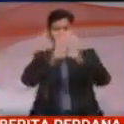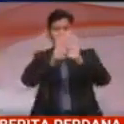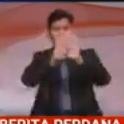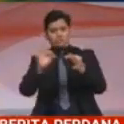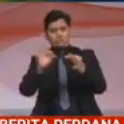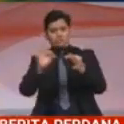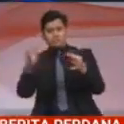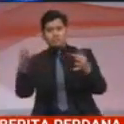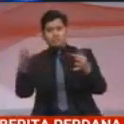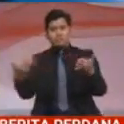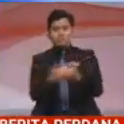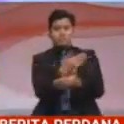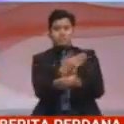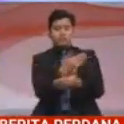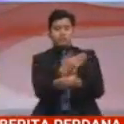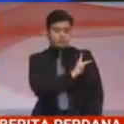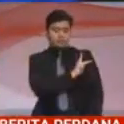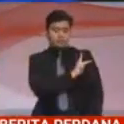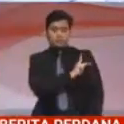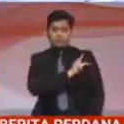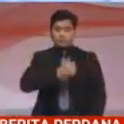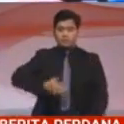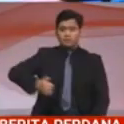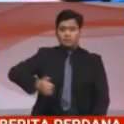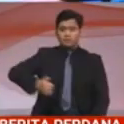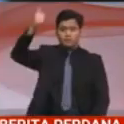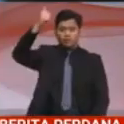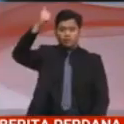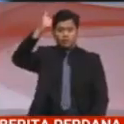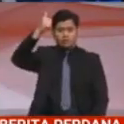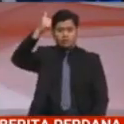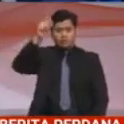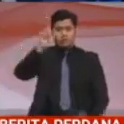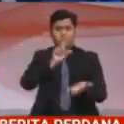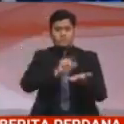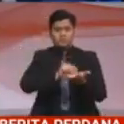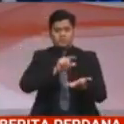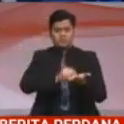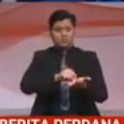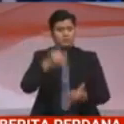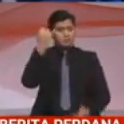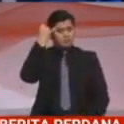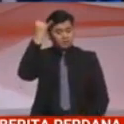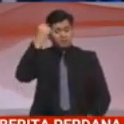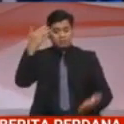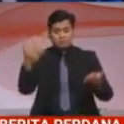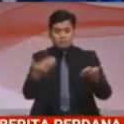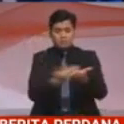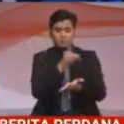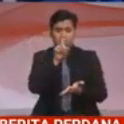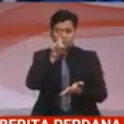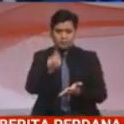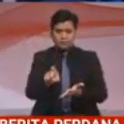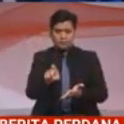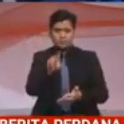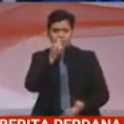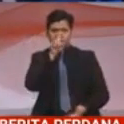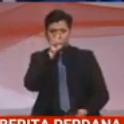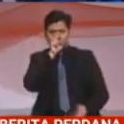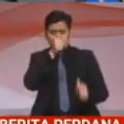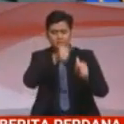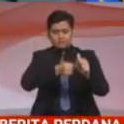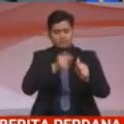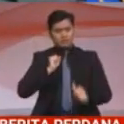Menurut Ketua Pengarah Penyiaran Nor Yahati Awang, peningkatan pengetahuan semasa dan kemahiran baharu perlu diberi penekanan oleh setiap kaki tangan